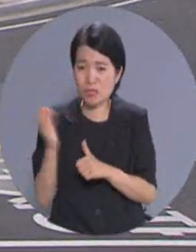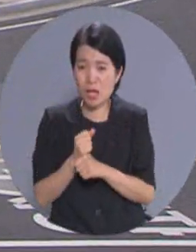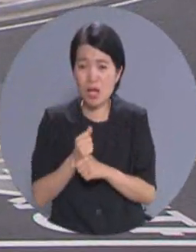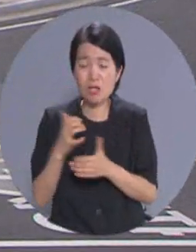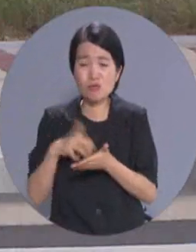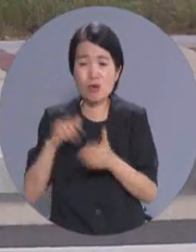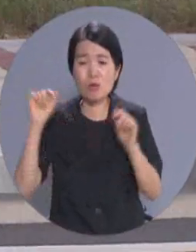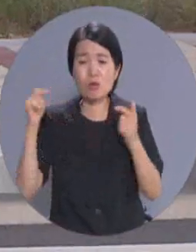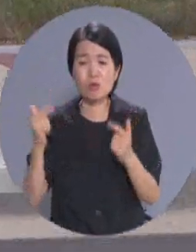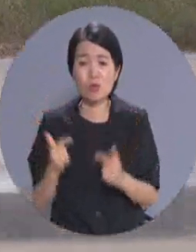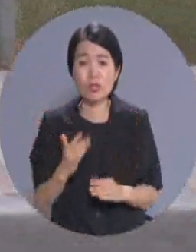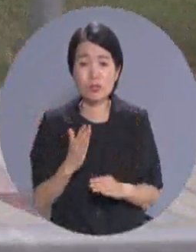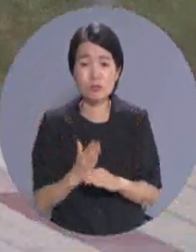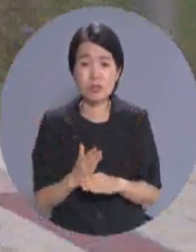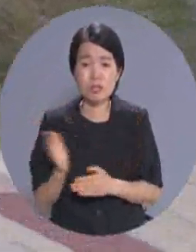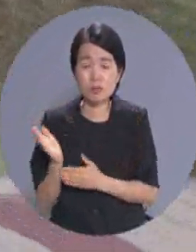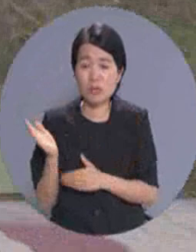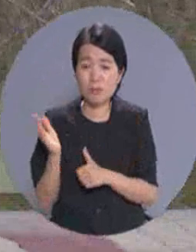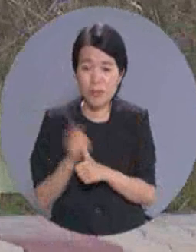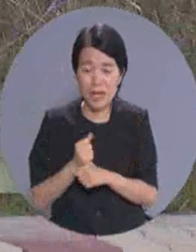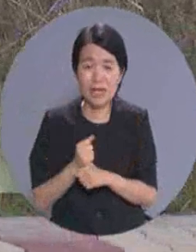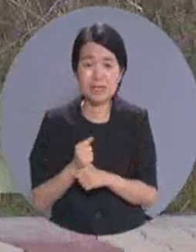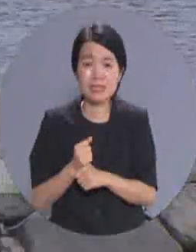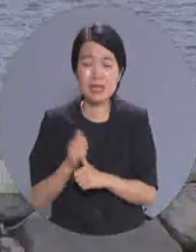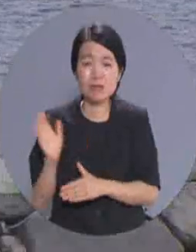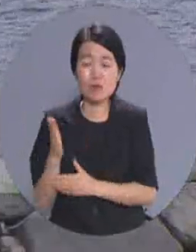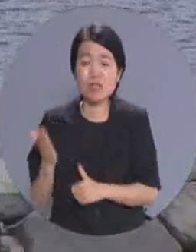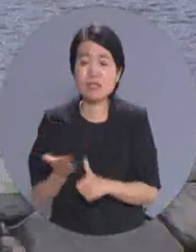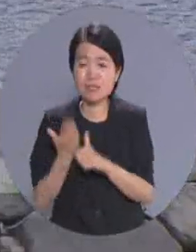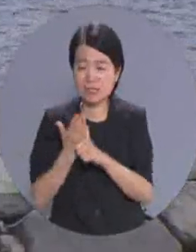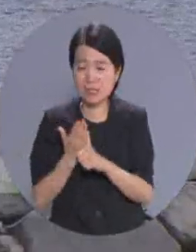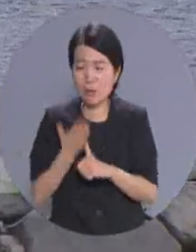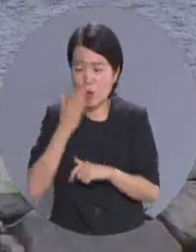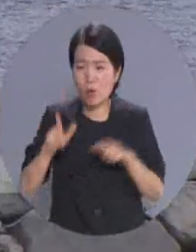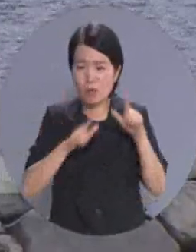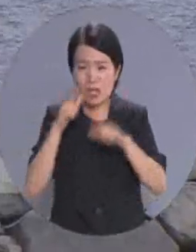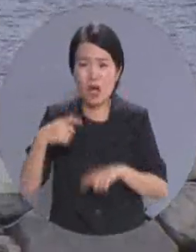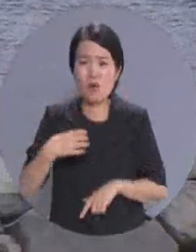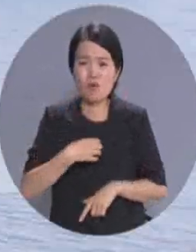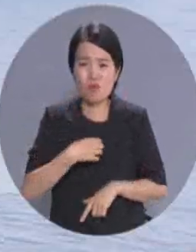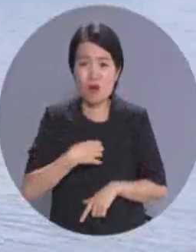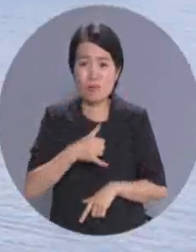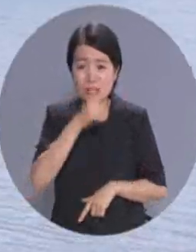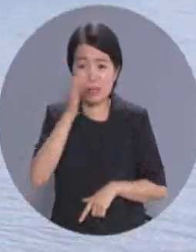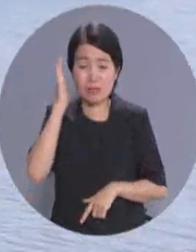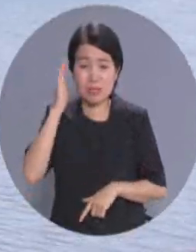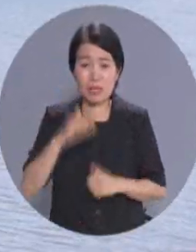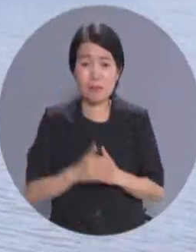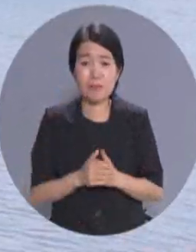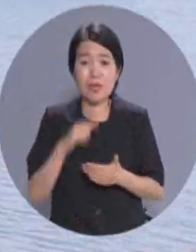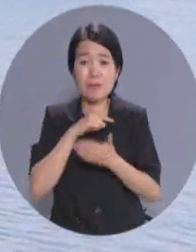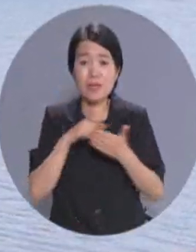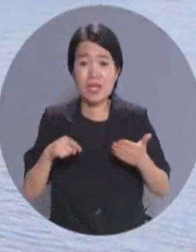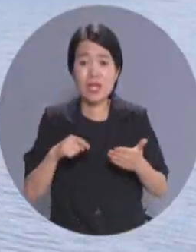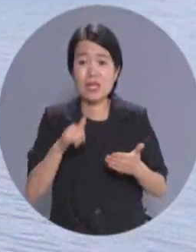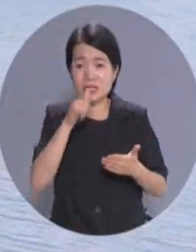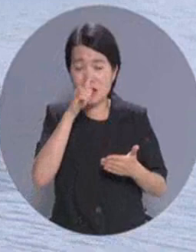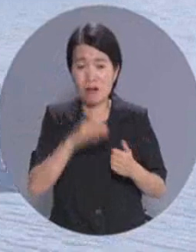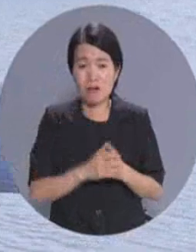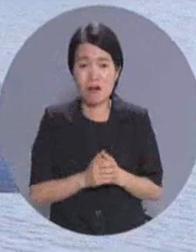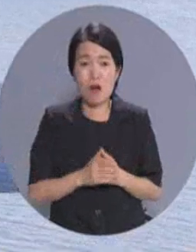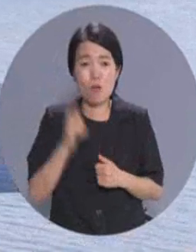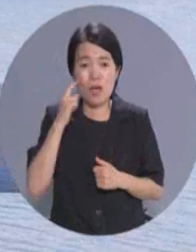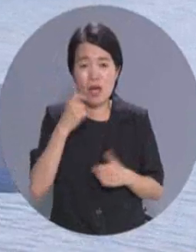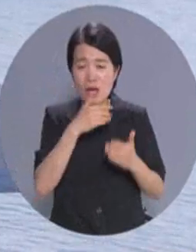줄기 시작했다며 맨손 어업과 양식장 등 생계를 위협하고 있다고 주장합니다. 바다에도 너무 흙탕물이 많이 내려간